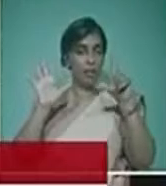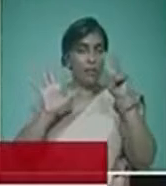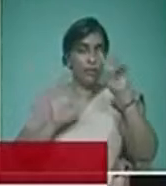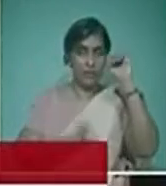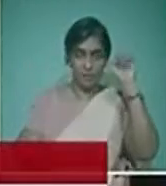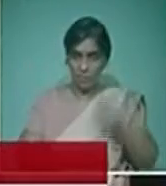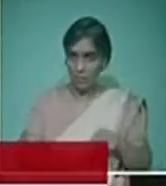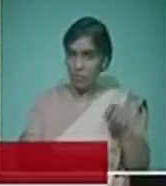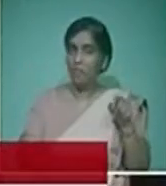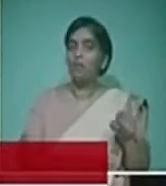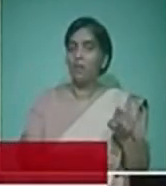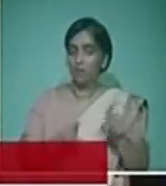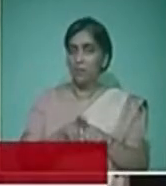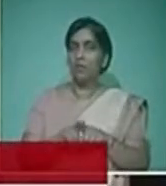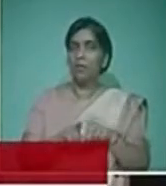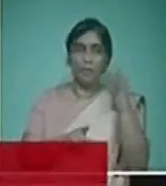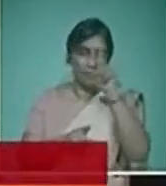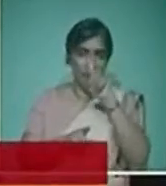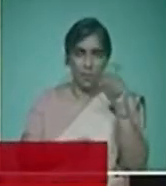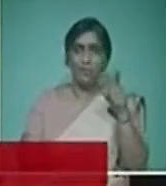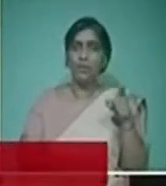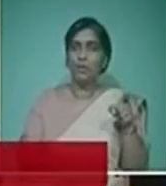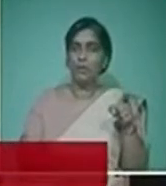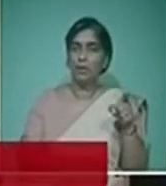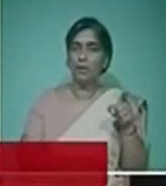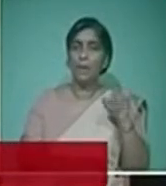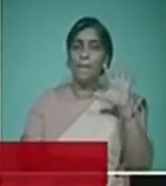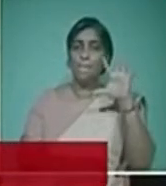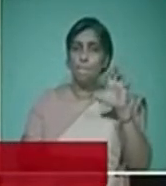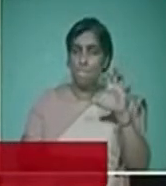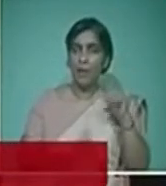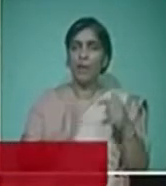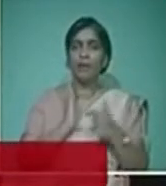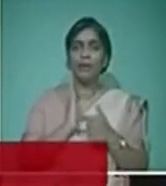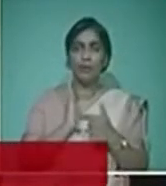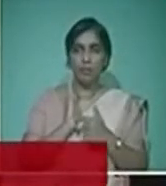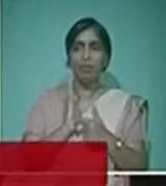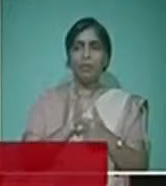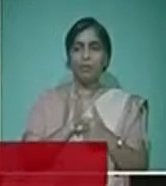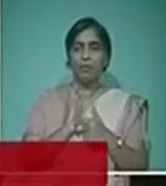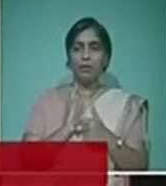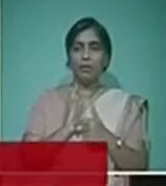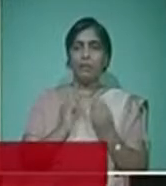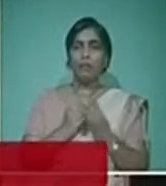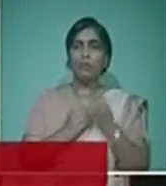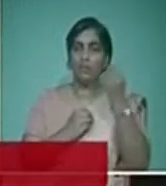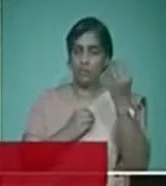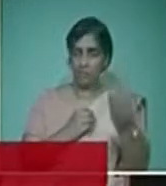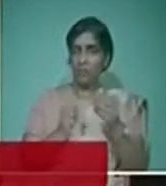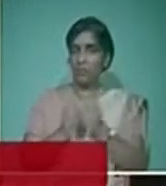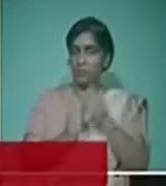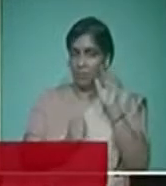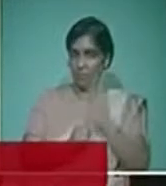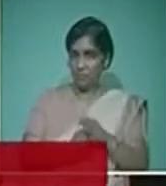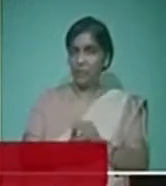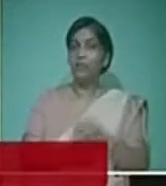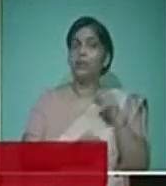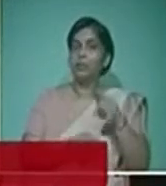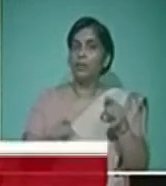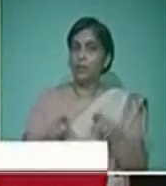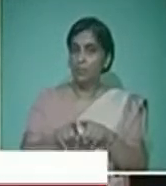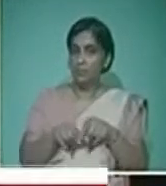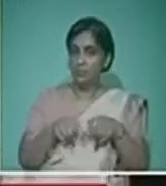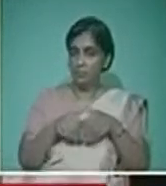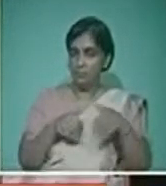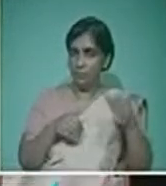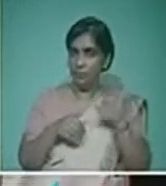107,26,000ක් පමණ සඳහා මාසයකට රුපියල් 5000ක තාවකාලික දීමාන ලබා දීමට කටයුතු කරා. එමෙන්ම මේවන